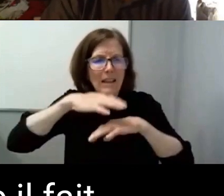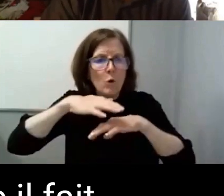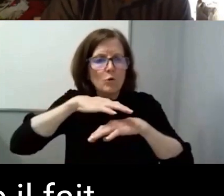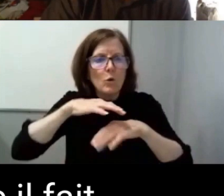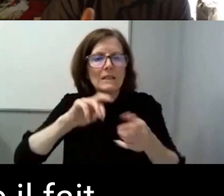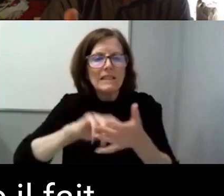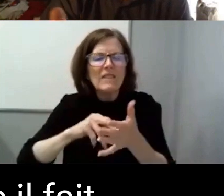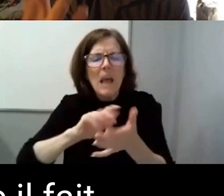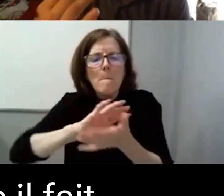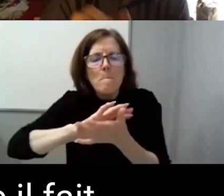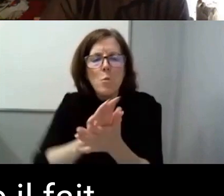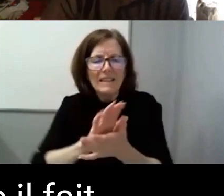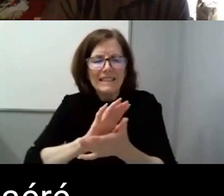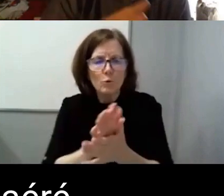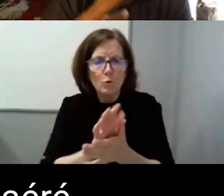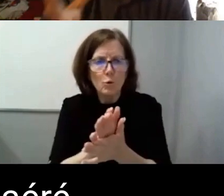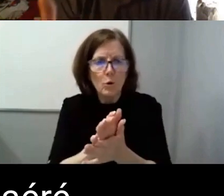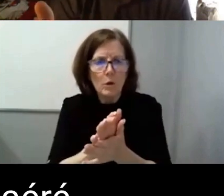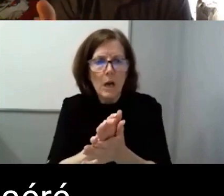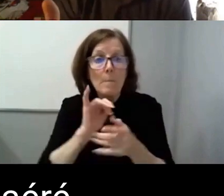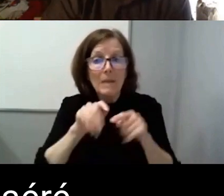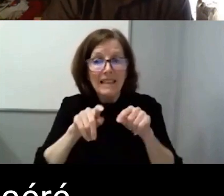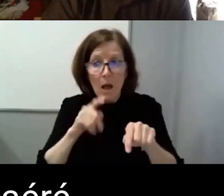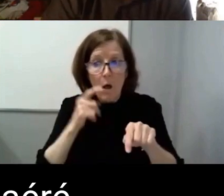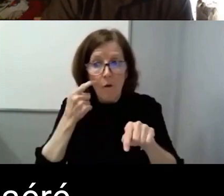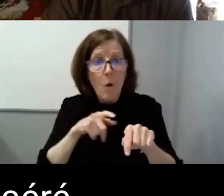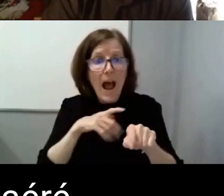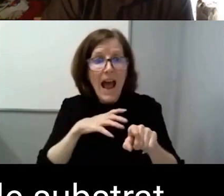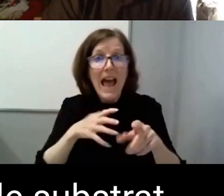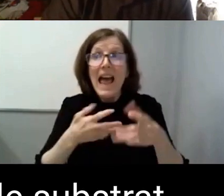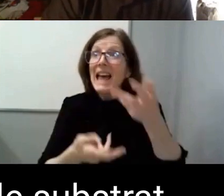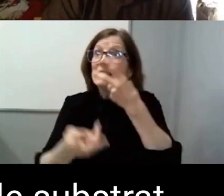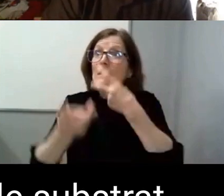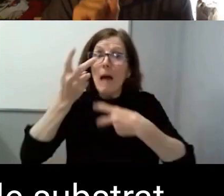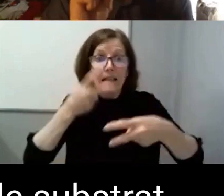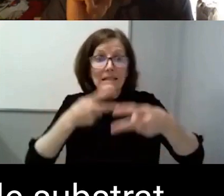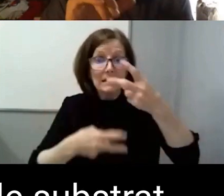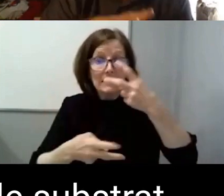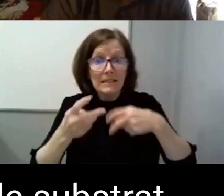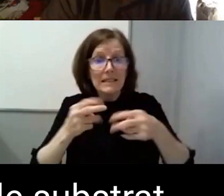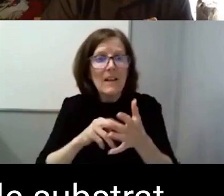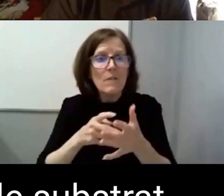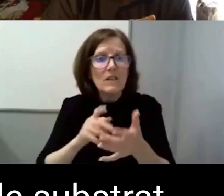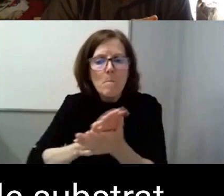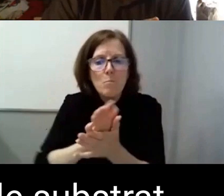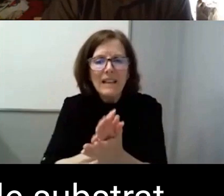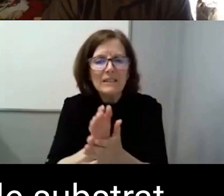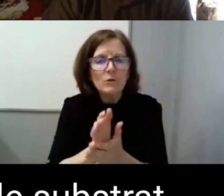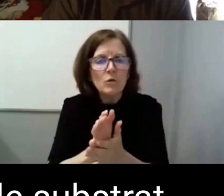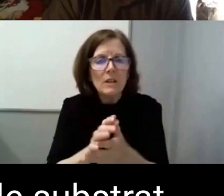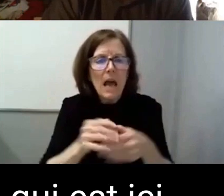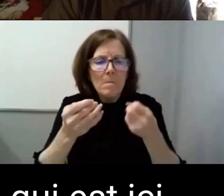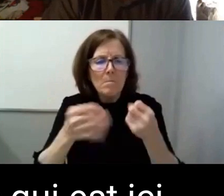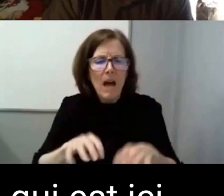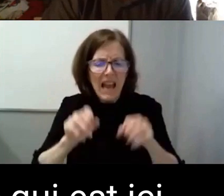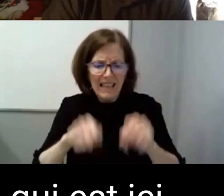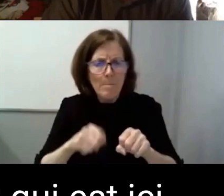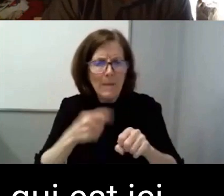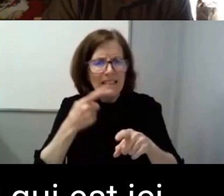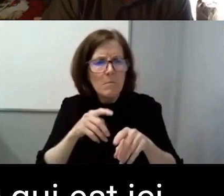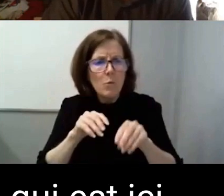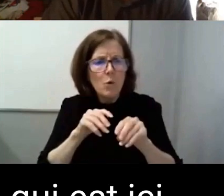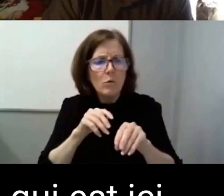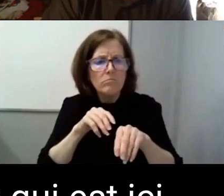moisissure. Mais comme il fait froid la nuit puis que c'est un espace aéré, la moisissure, elle perd sa capacité à coloniser le substrat. Puis, on voit